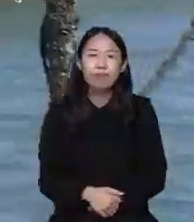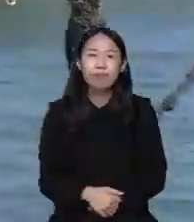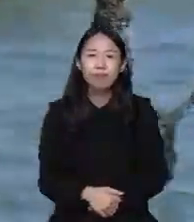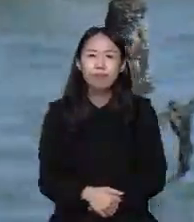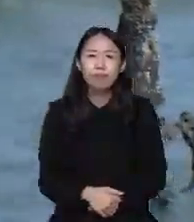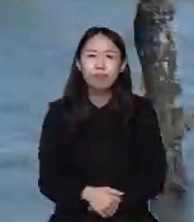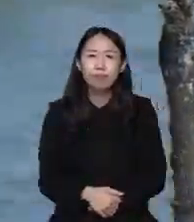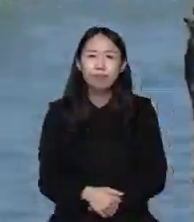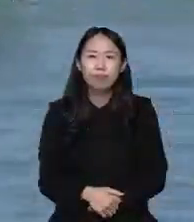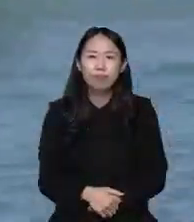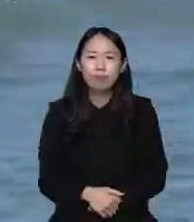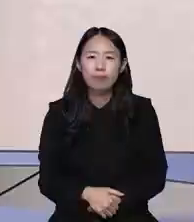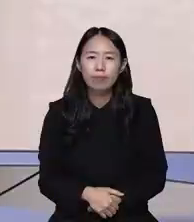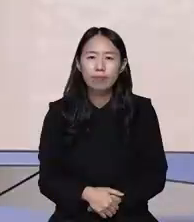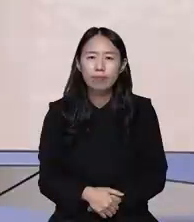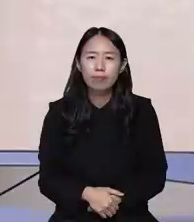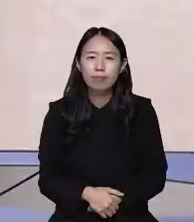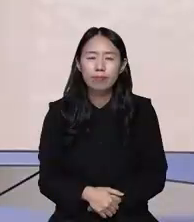KBC 고익수입니다.